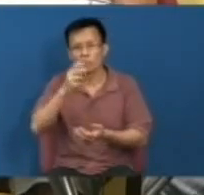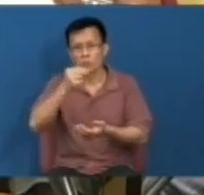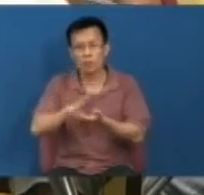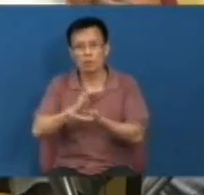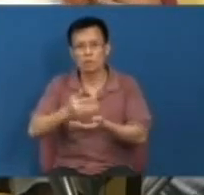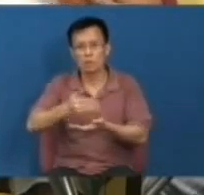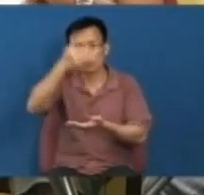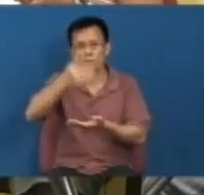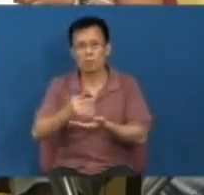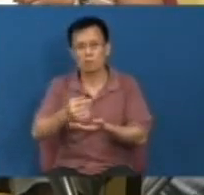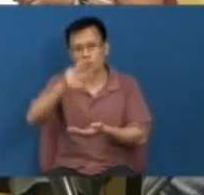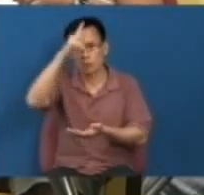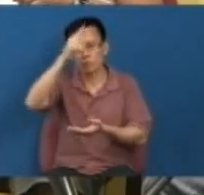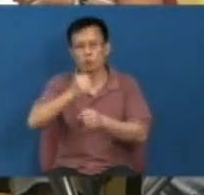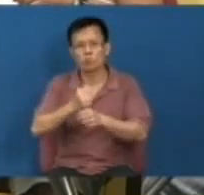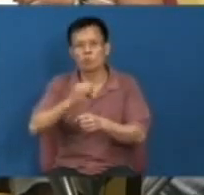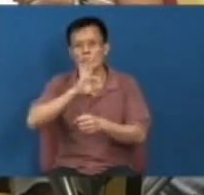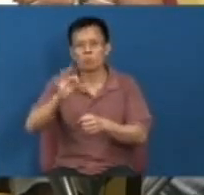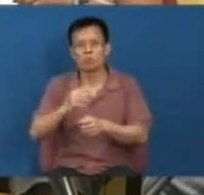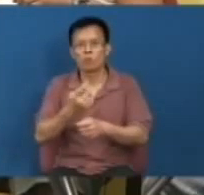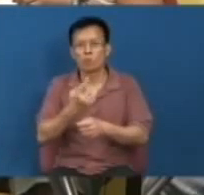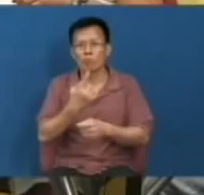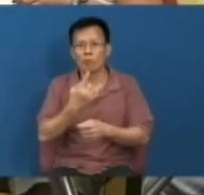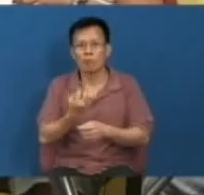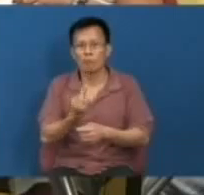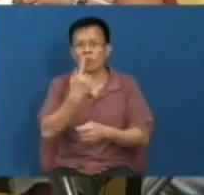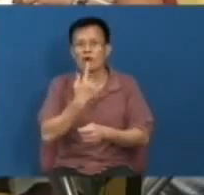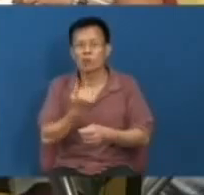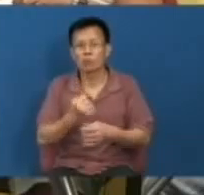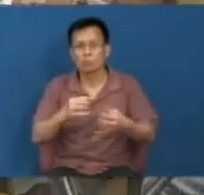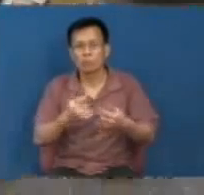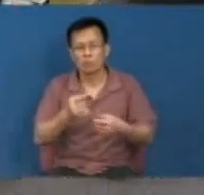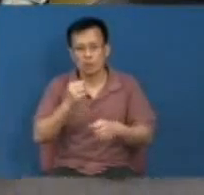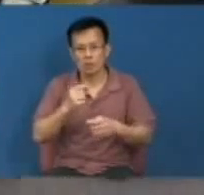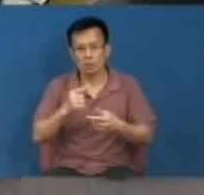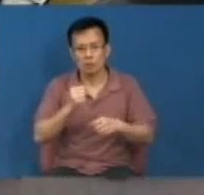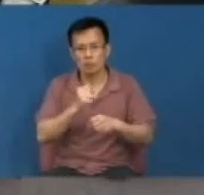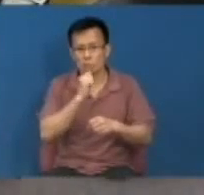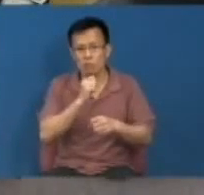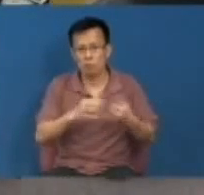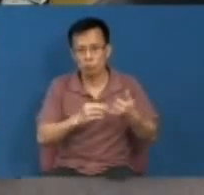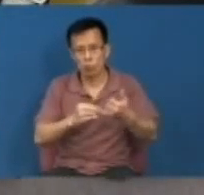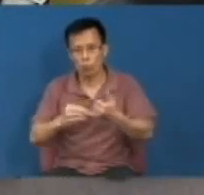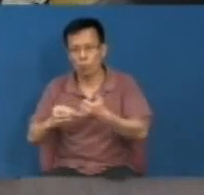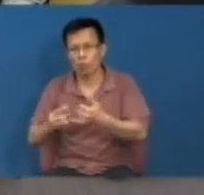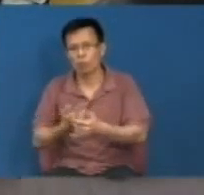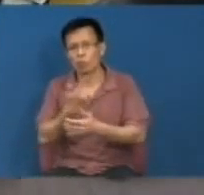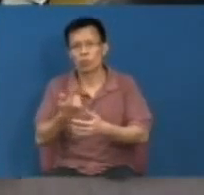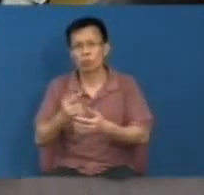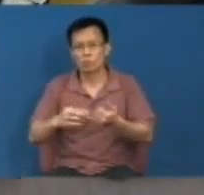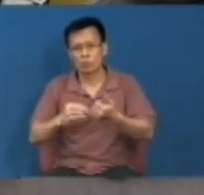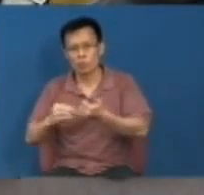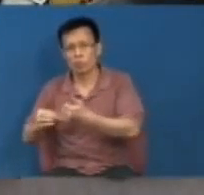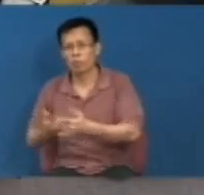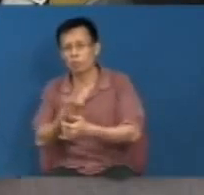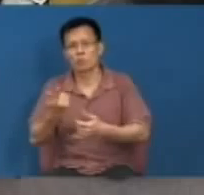唔評估。 公務員就冇花紅嘅，公務員就拖你耐啲咧。 咁啊，市建局有 同一件事咧，就做多啲咧，同一件事拖長嚟做，咁佢